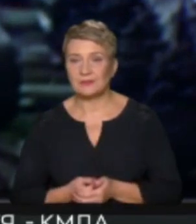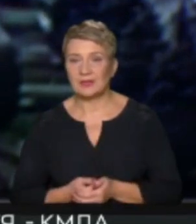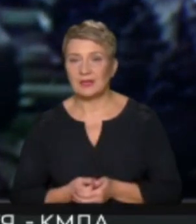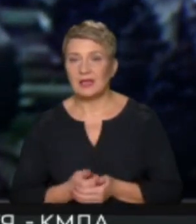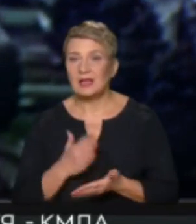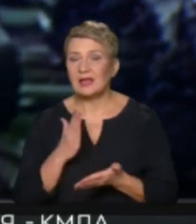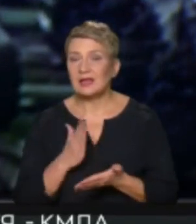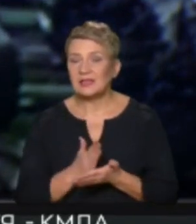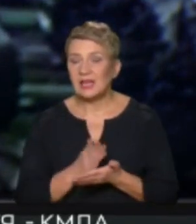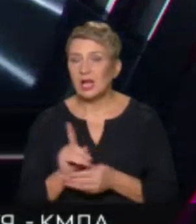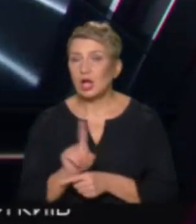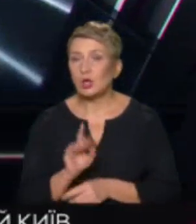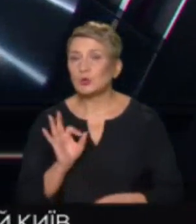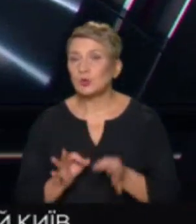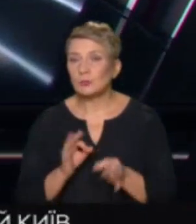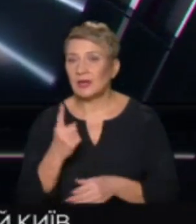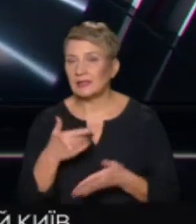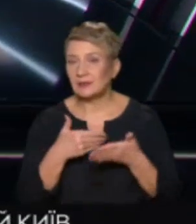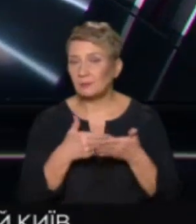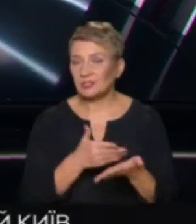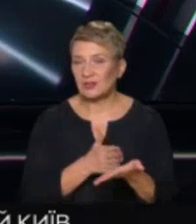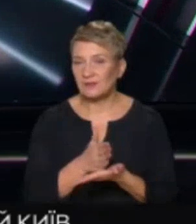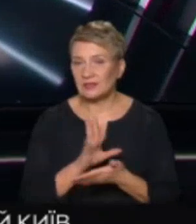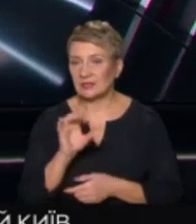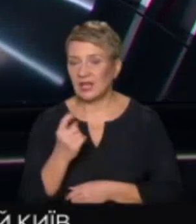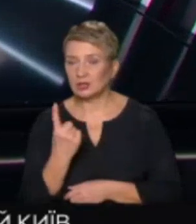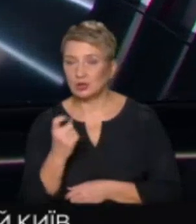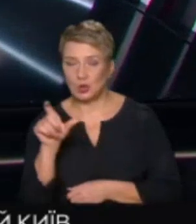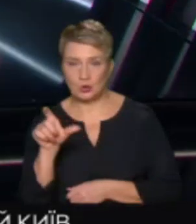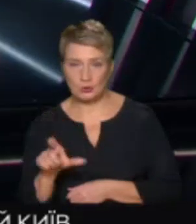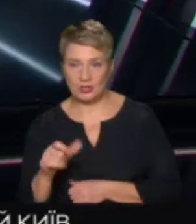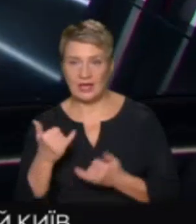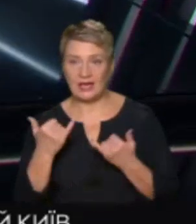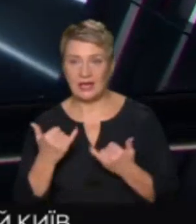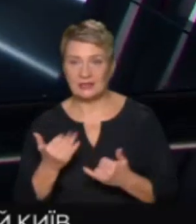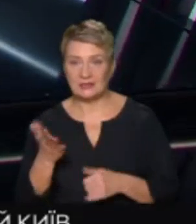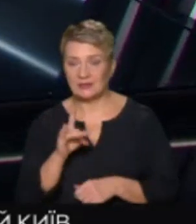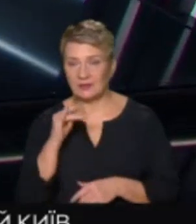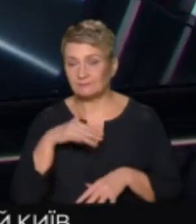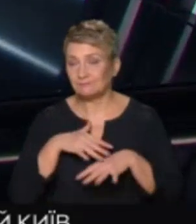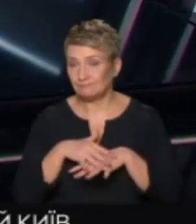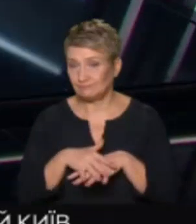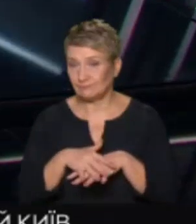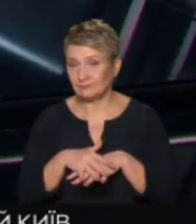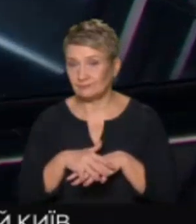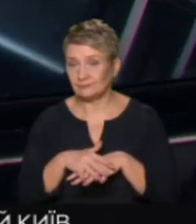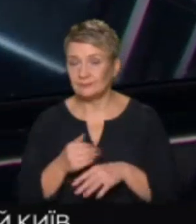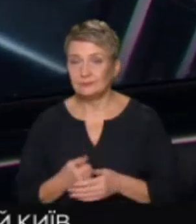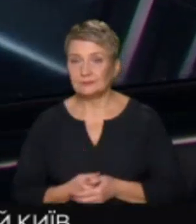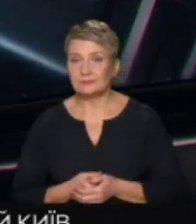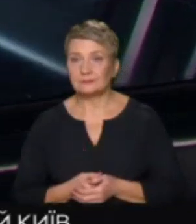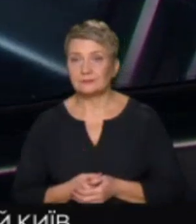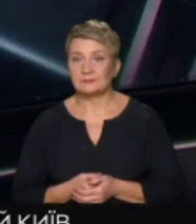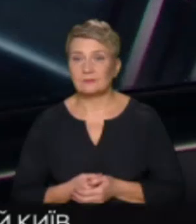норматив один помічник ветерана на 100 людей. А тепер давайте рахувати. Давайте рахувати. У